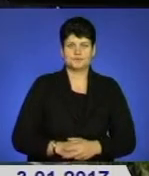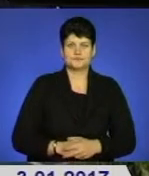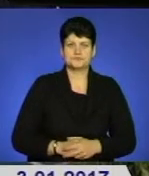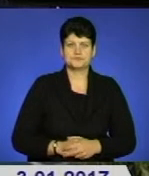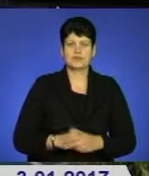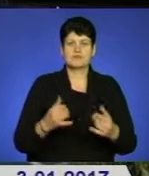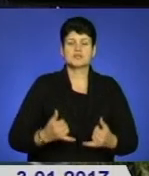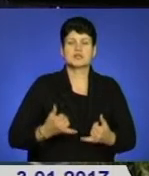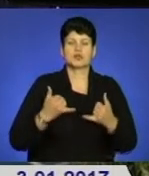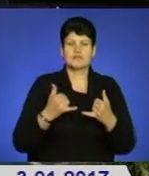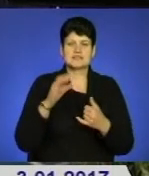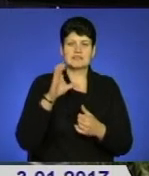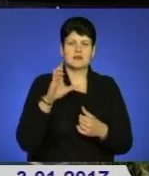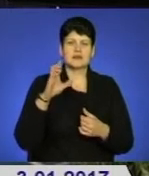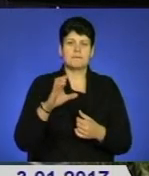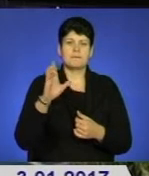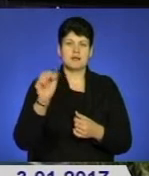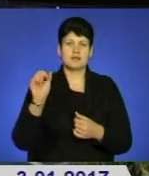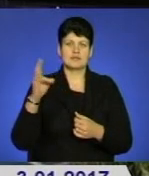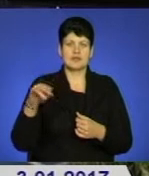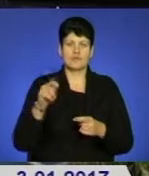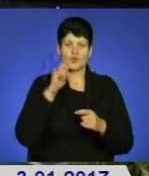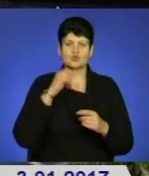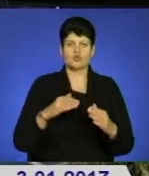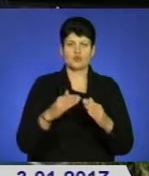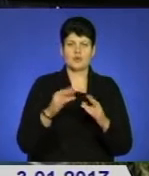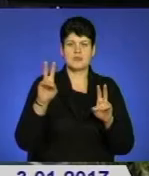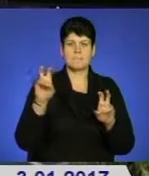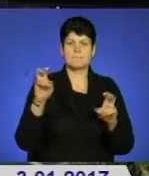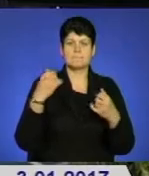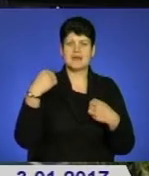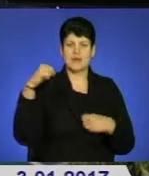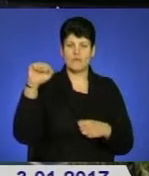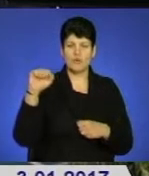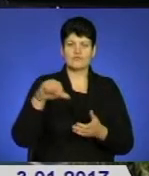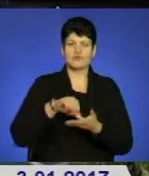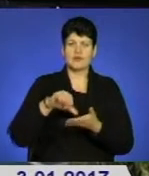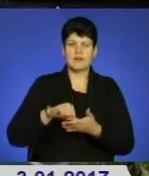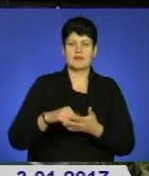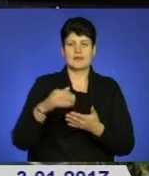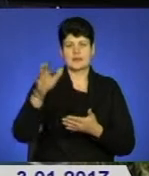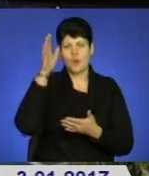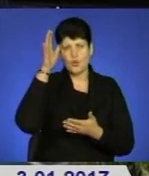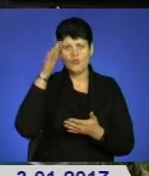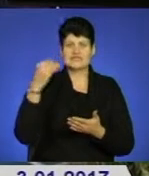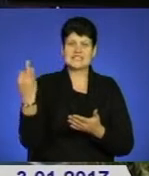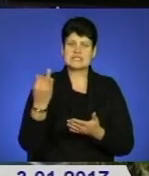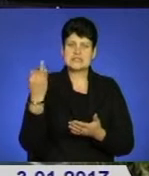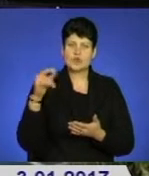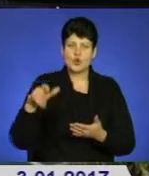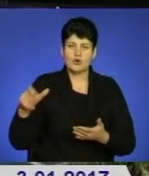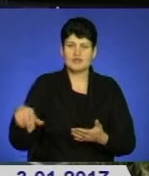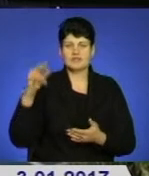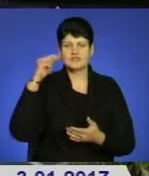Вшановували Степана Бандеру і в Українському домі «Перемога» у Тернополі. Перед публікою виступили науковці, історики, які вивчали життя патріота